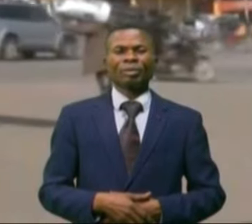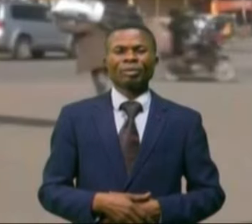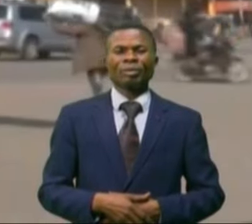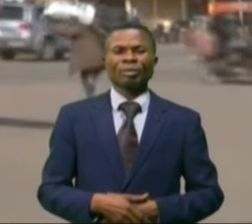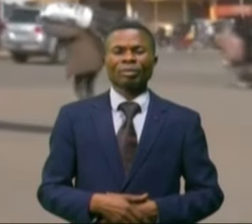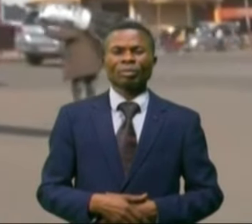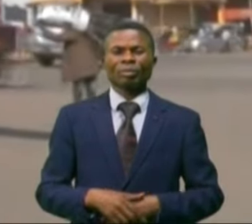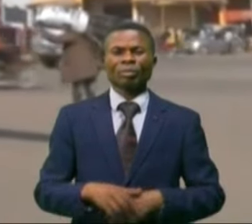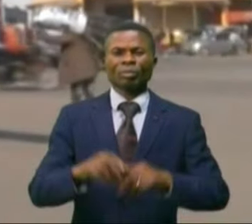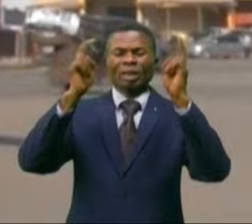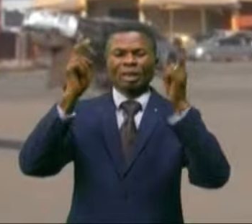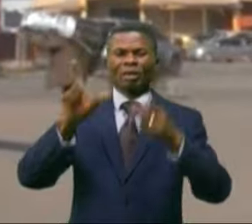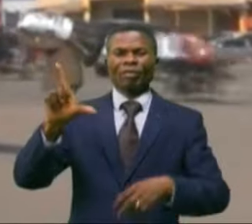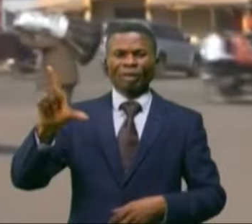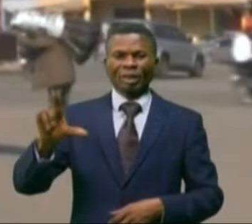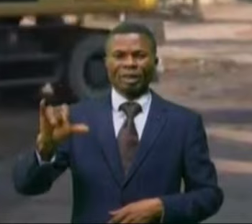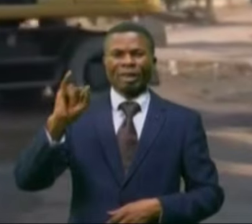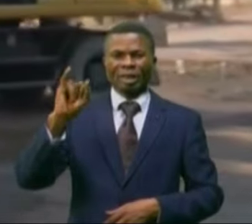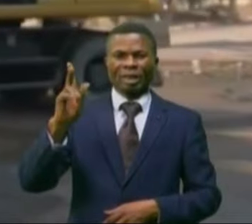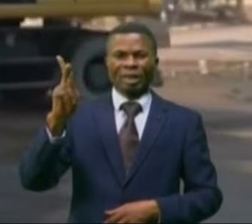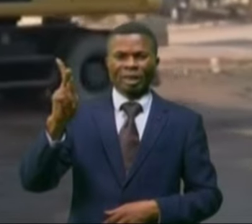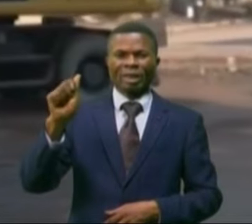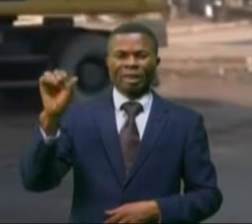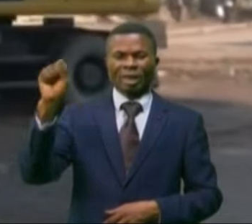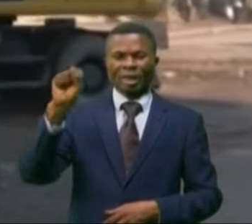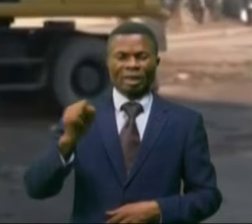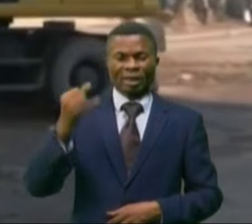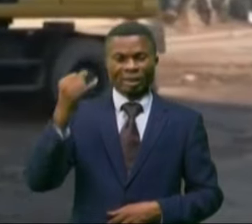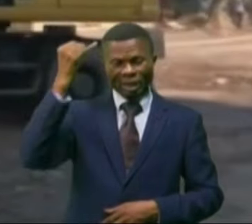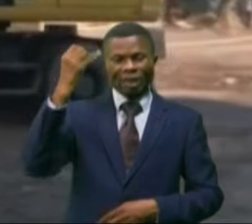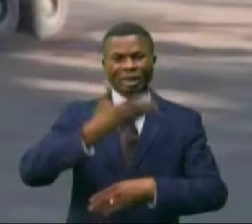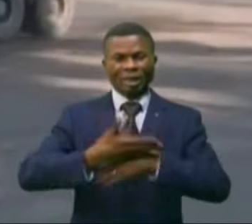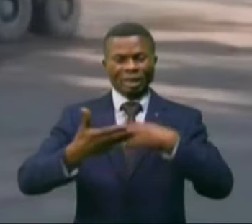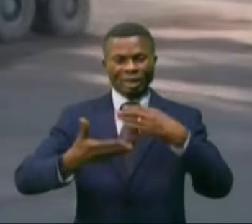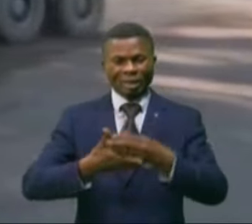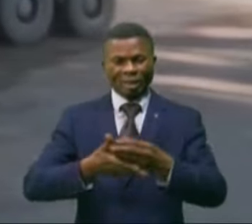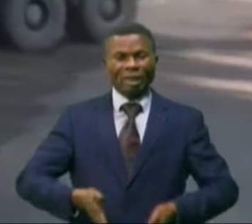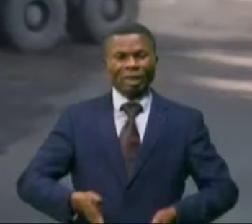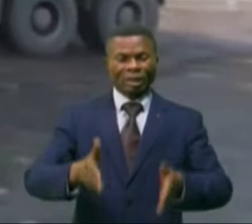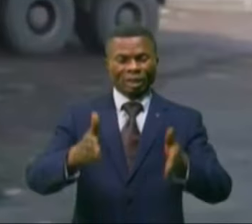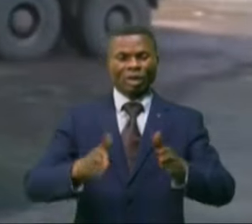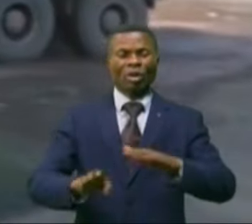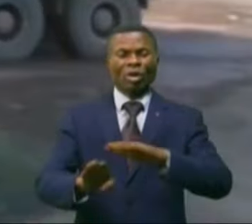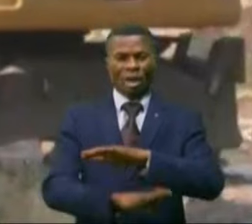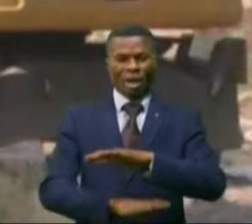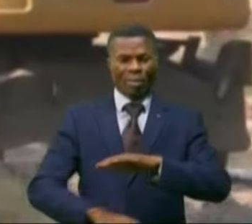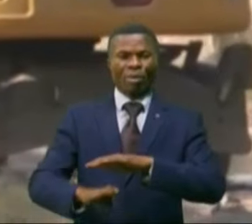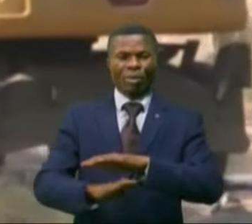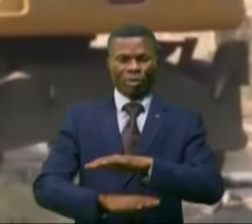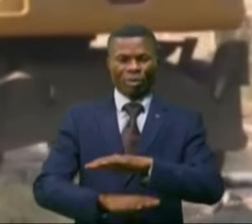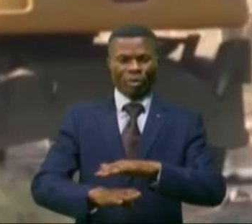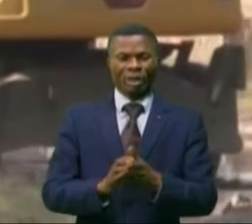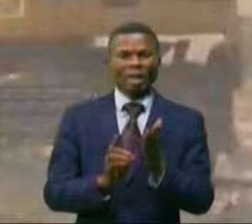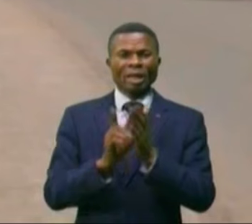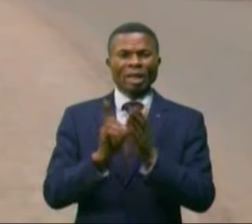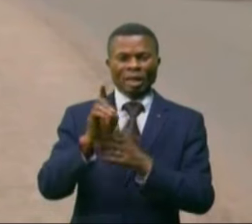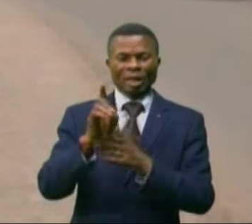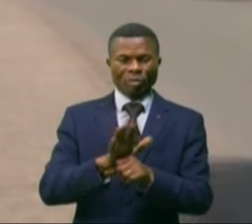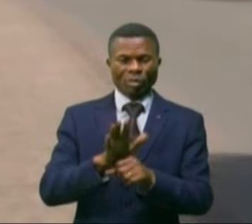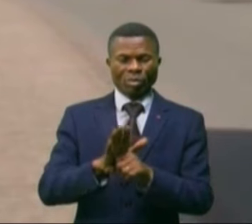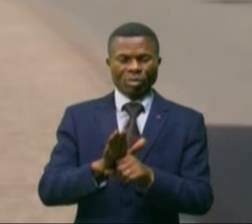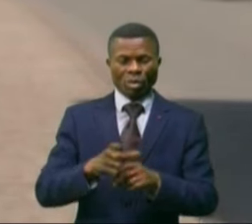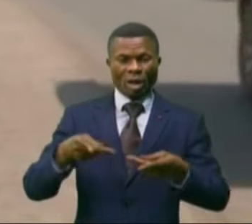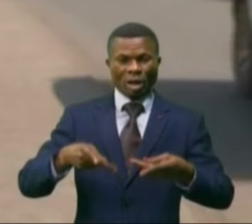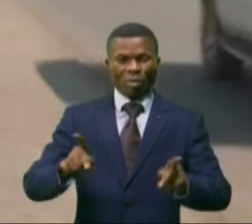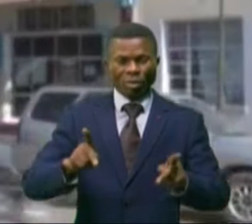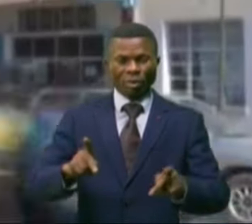La ville de Likasi s'approprie les initiatives de reconstruction des infrastructures de base. L'impulsion est davantage donnée par